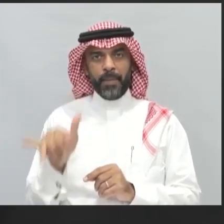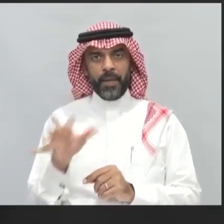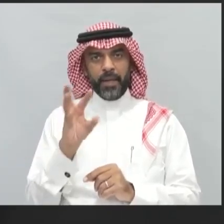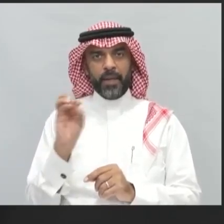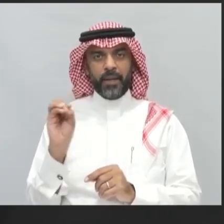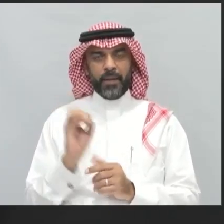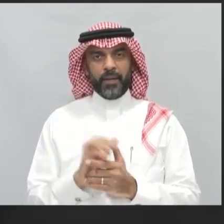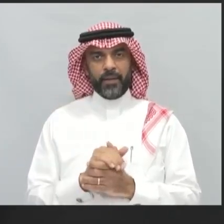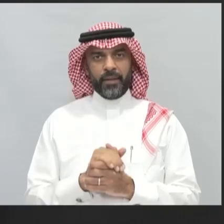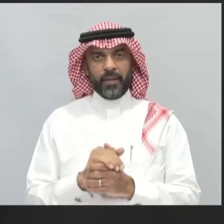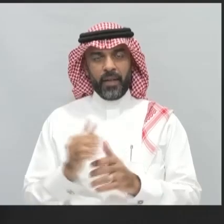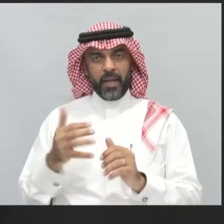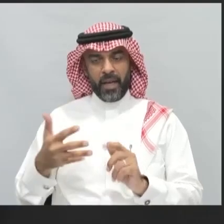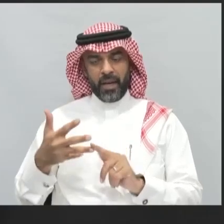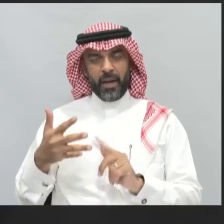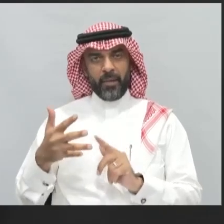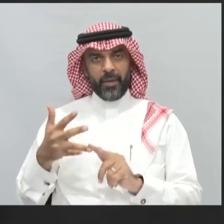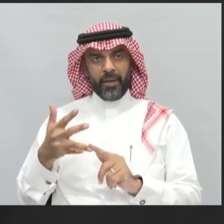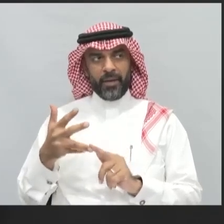ابيه الجمله